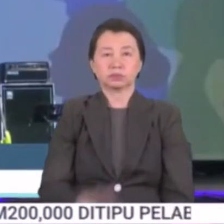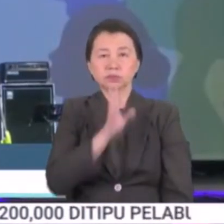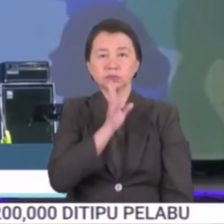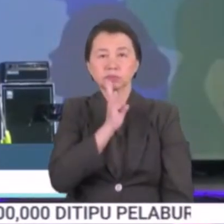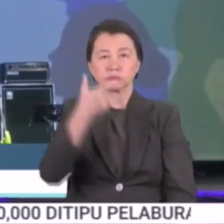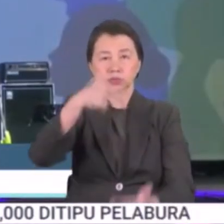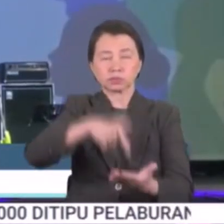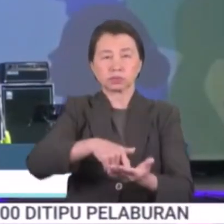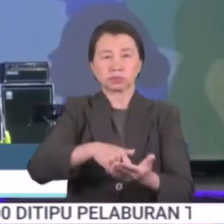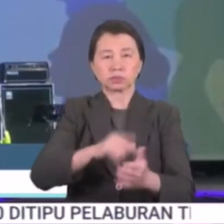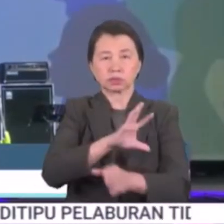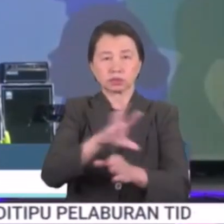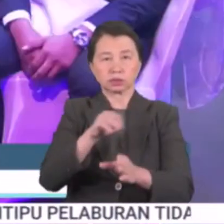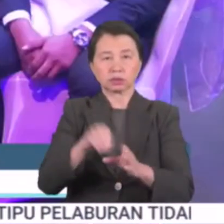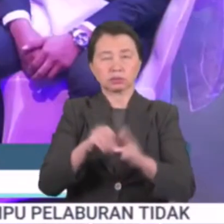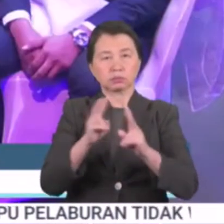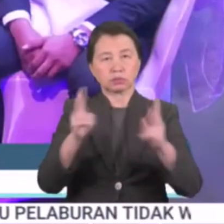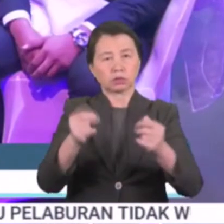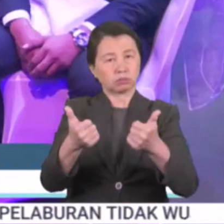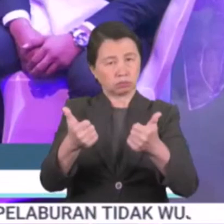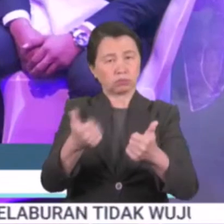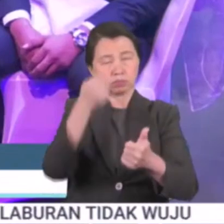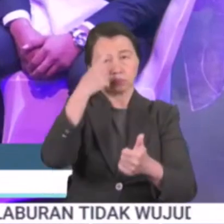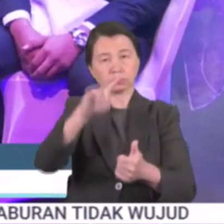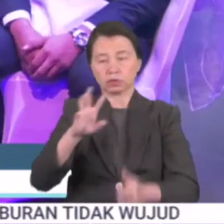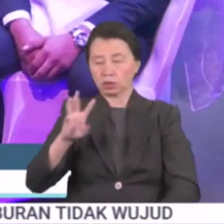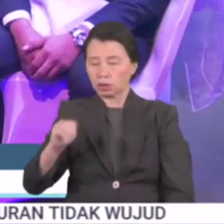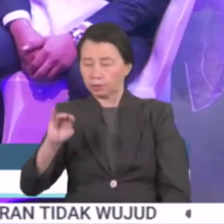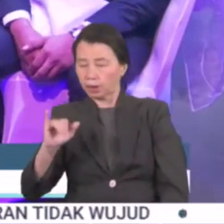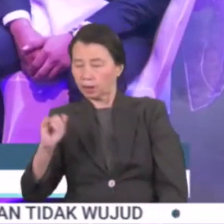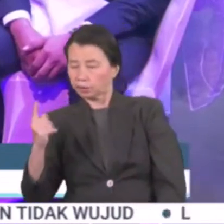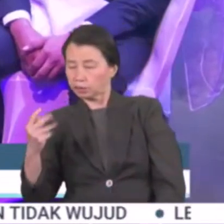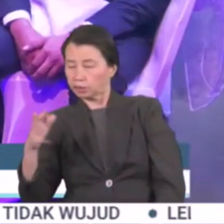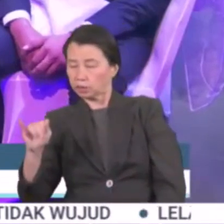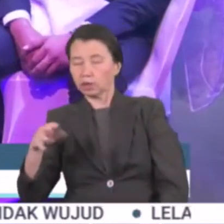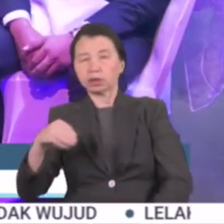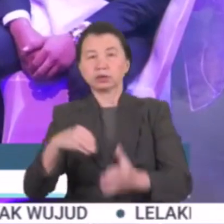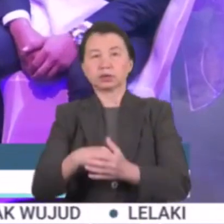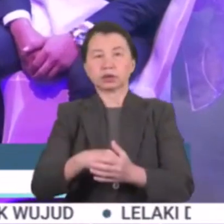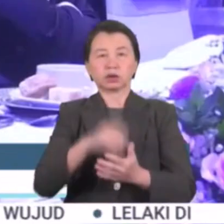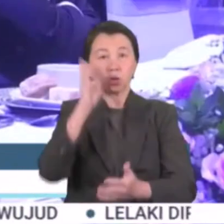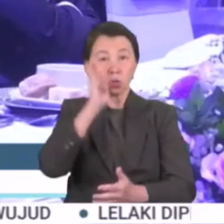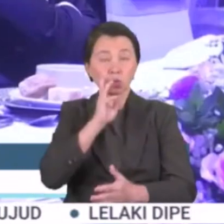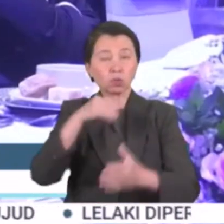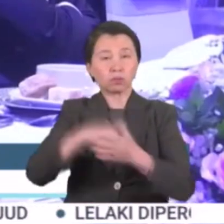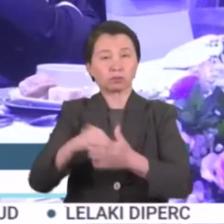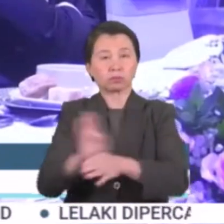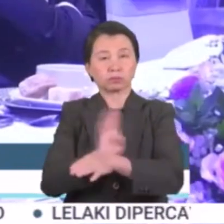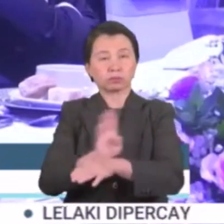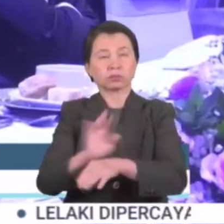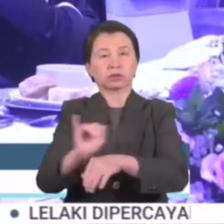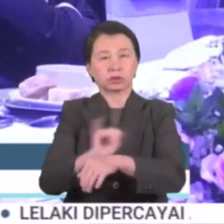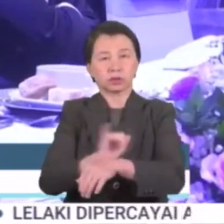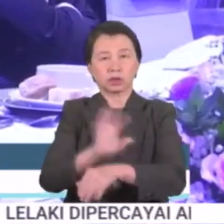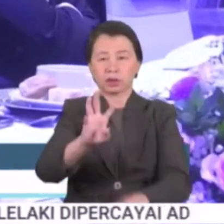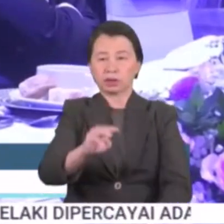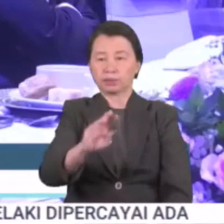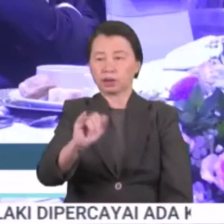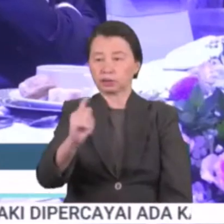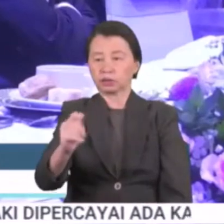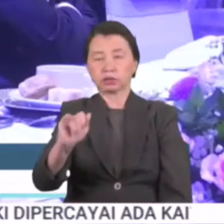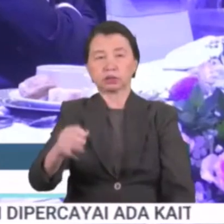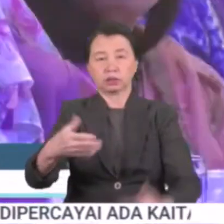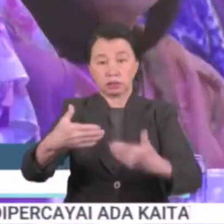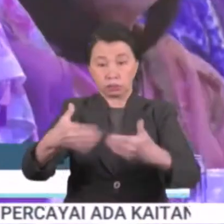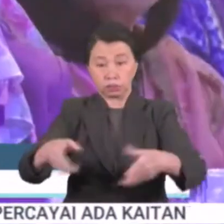Tambah beliau, sesi libat urus sangat berharga bagi MITI khususnya dalam konteks Women in Trade and Industry WITI kerana ia